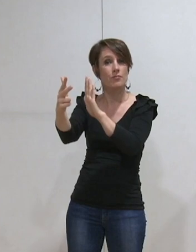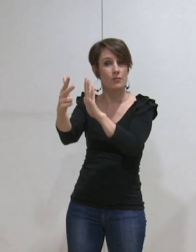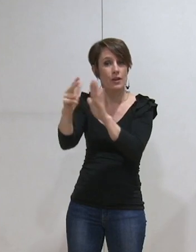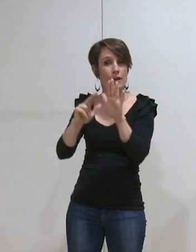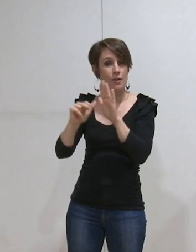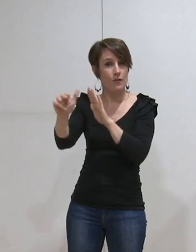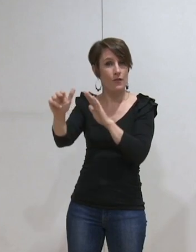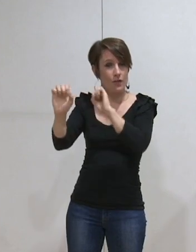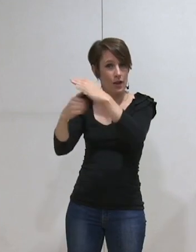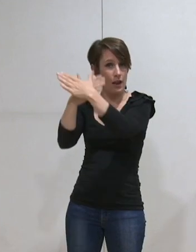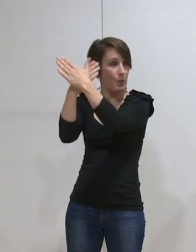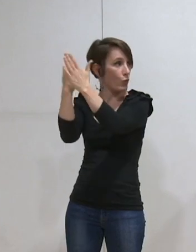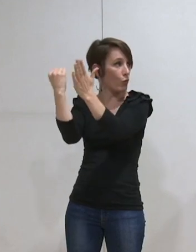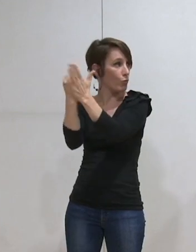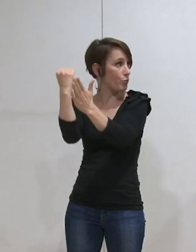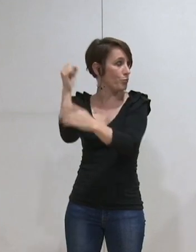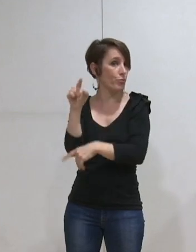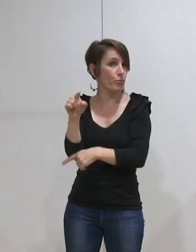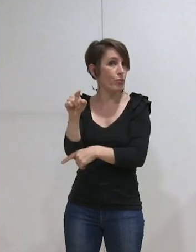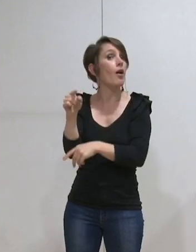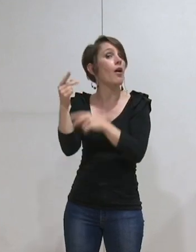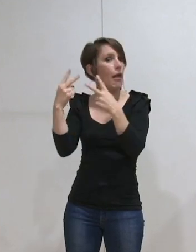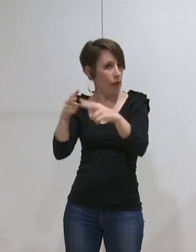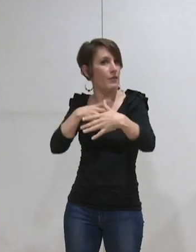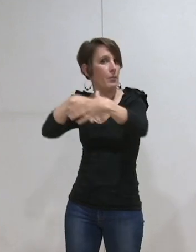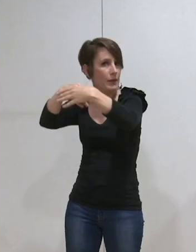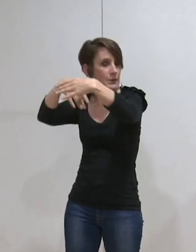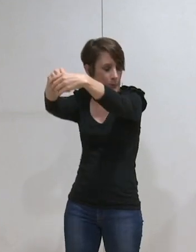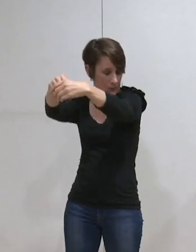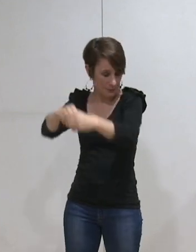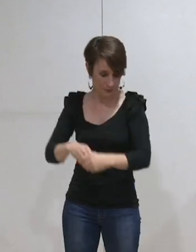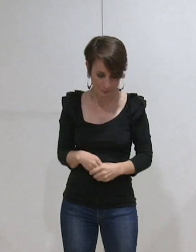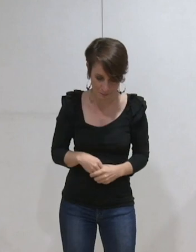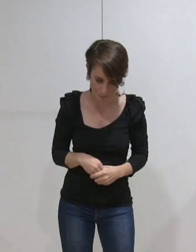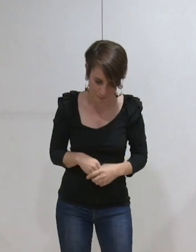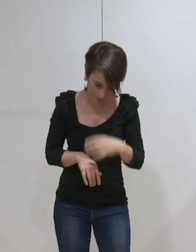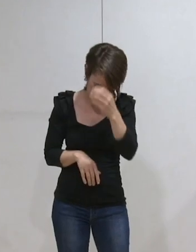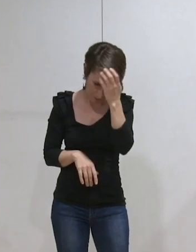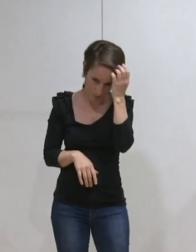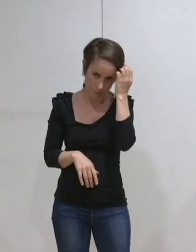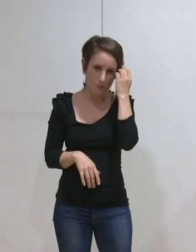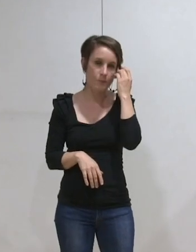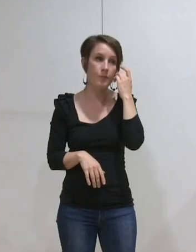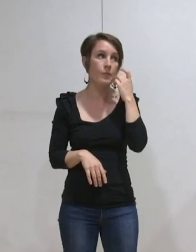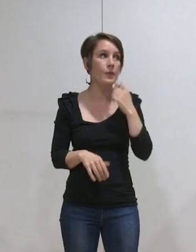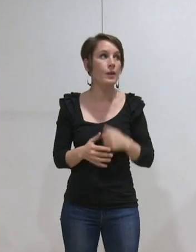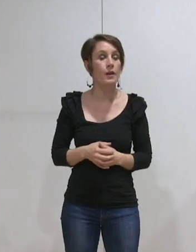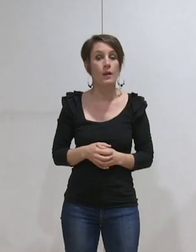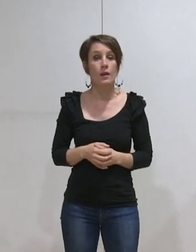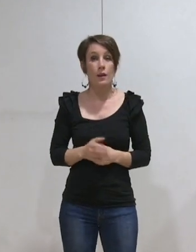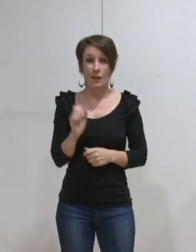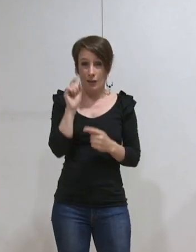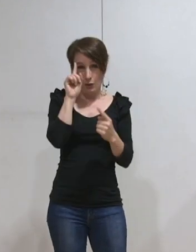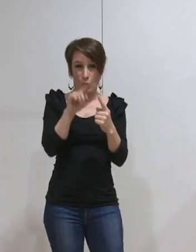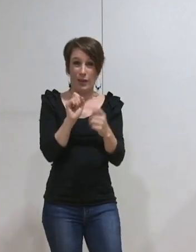et auquel la ville contribue pour introduire ce sujet il est important